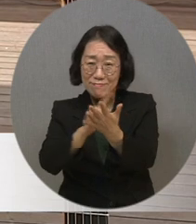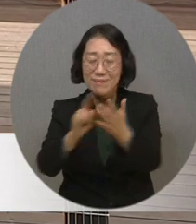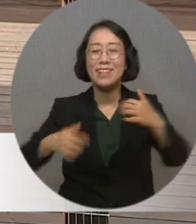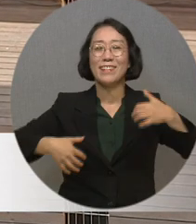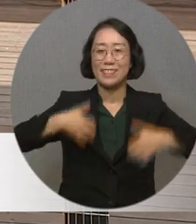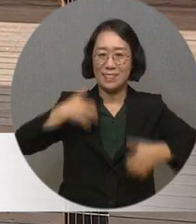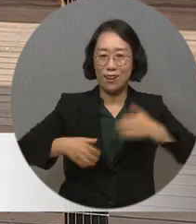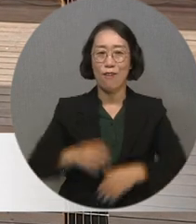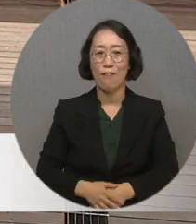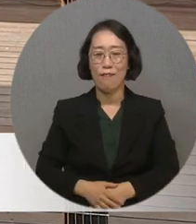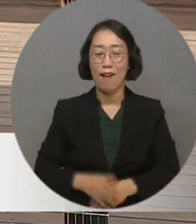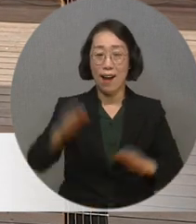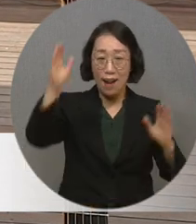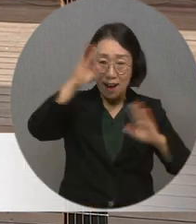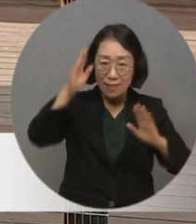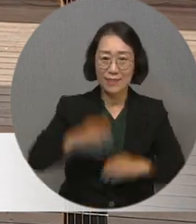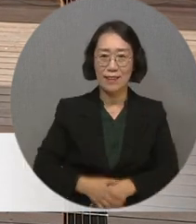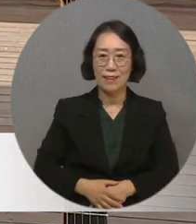가졌어요. 학생들,